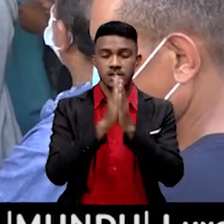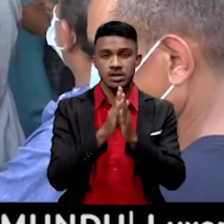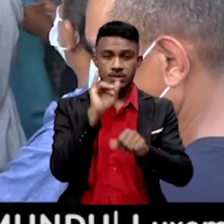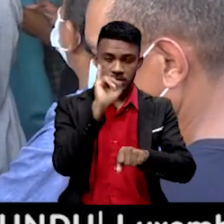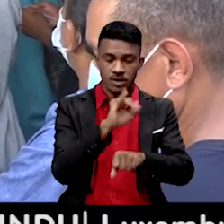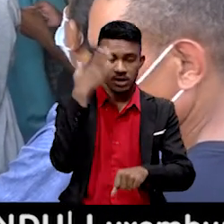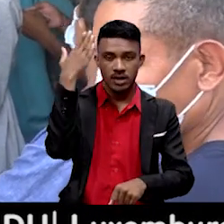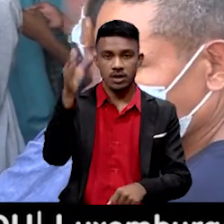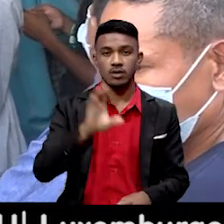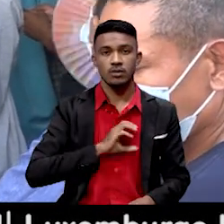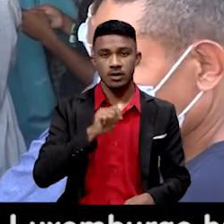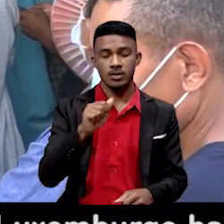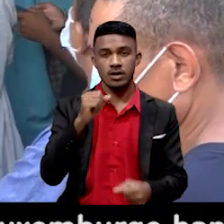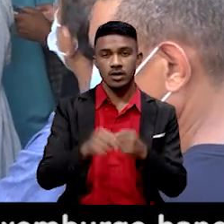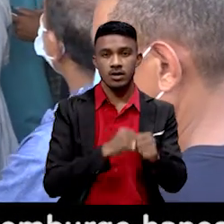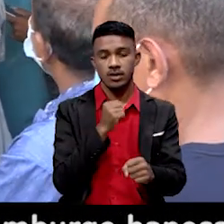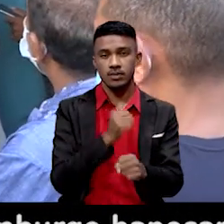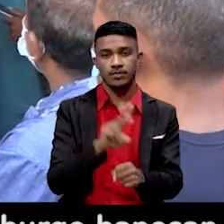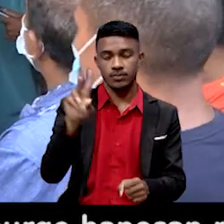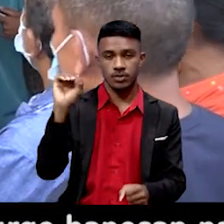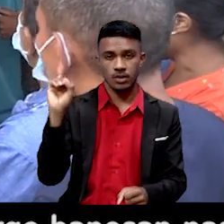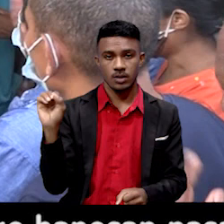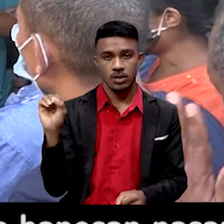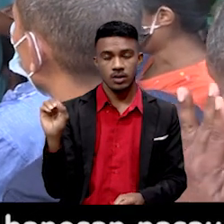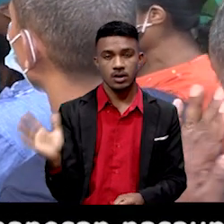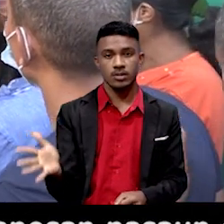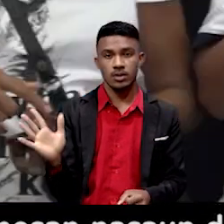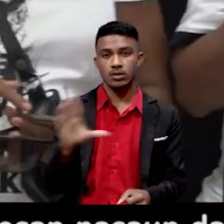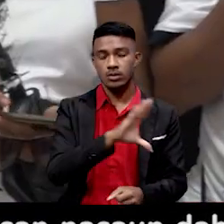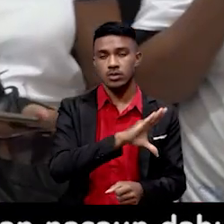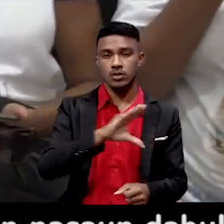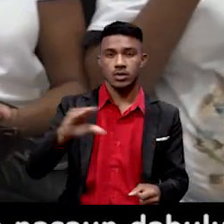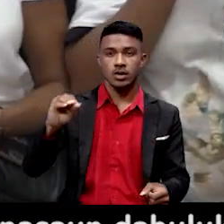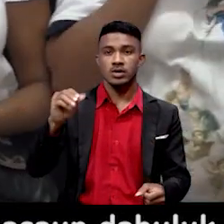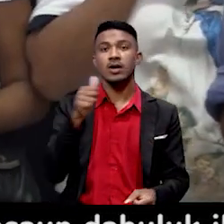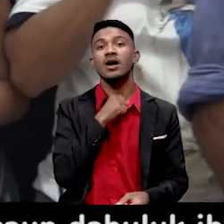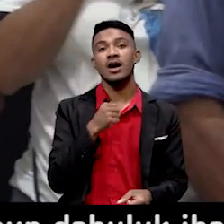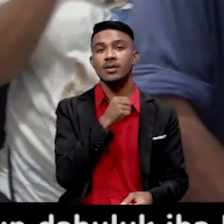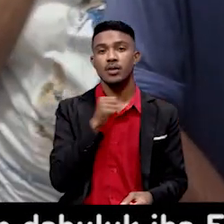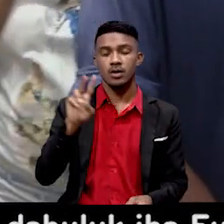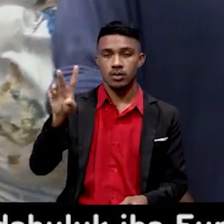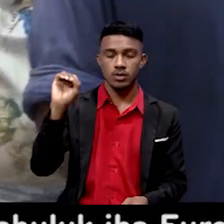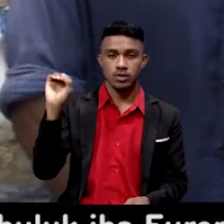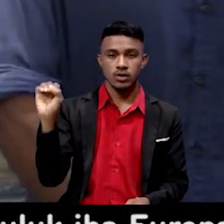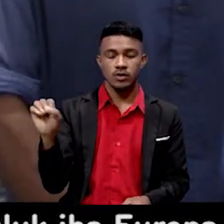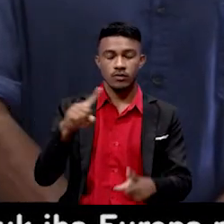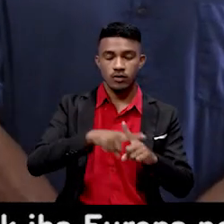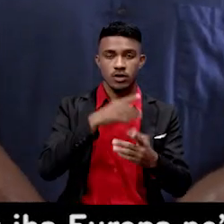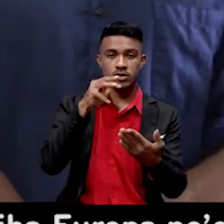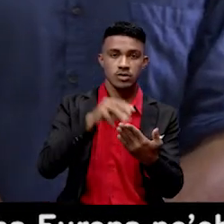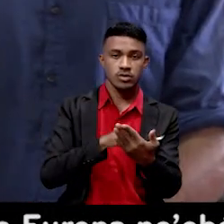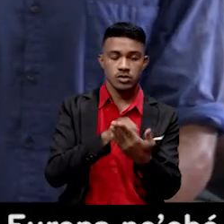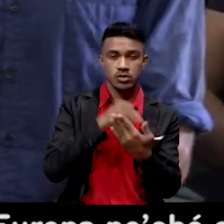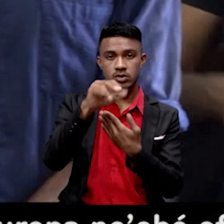rihung ida tu sia lima nulu no sainai lulik ia lorun dua nulu resin lima fulan zunyu ia tinan rihung ida tu sia hitu